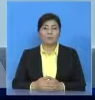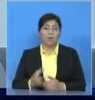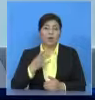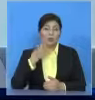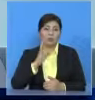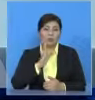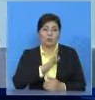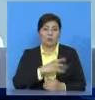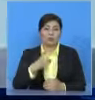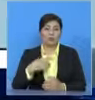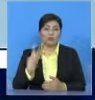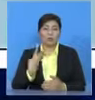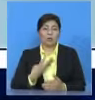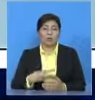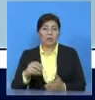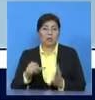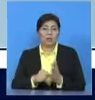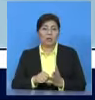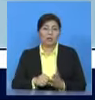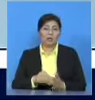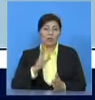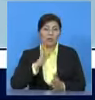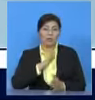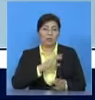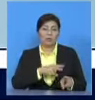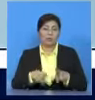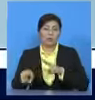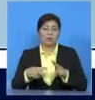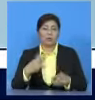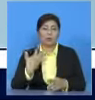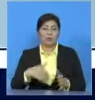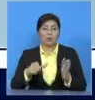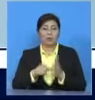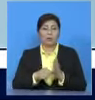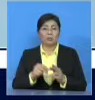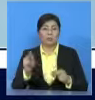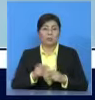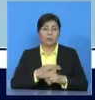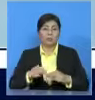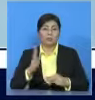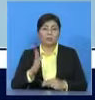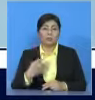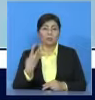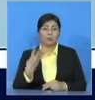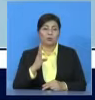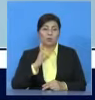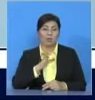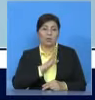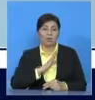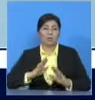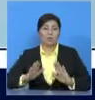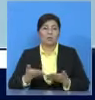бойынша 146 әйел бақылауда, 56 әйел стационарлық ем алуда, 4 әйелдің жағдайы